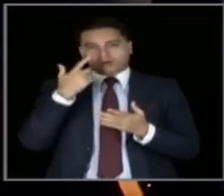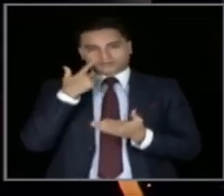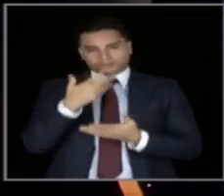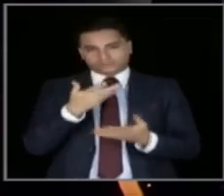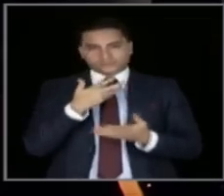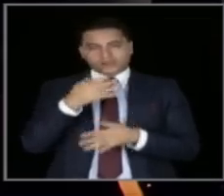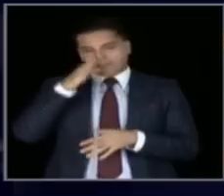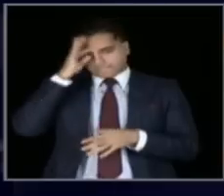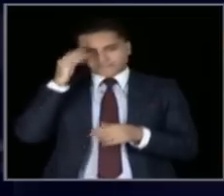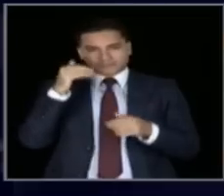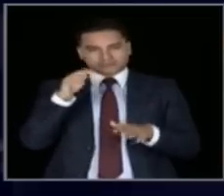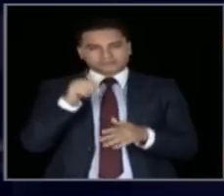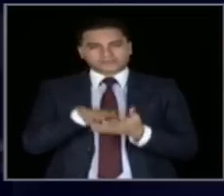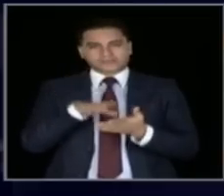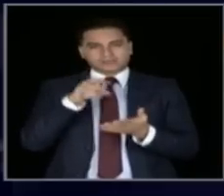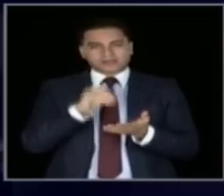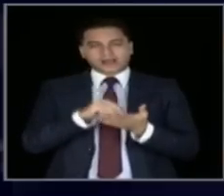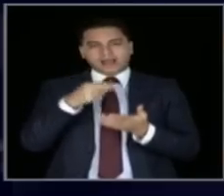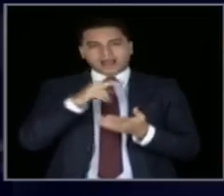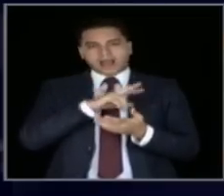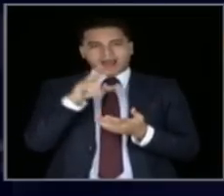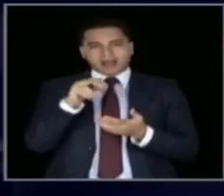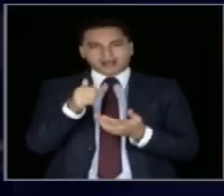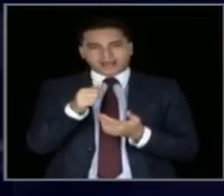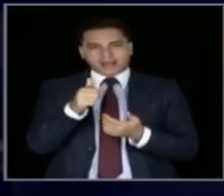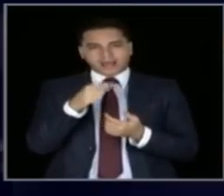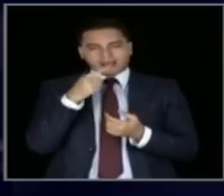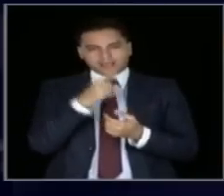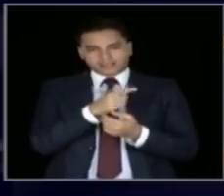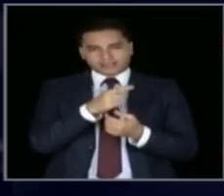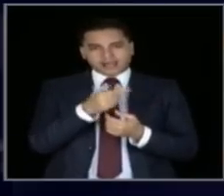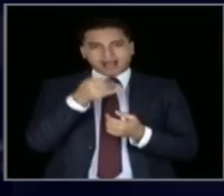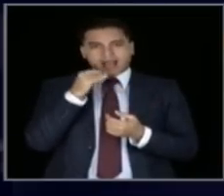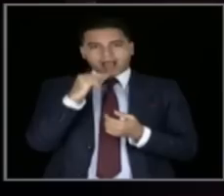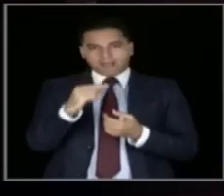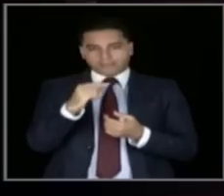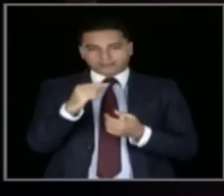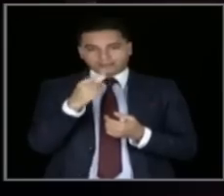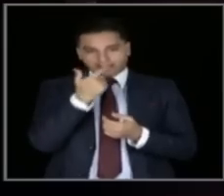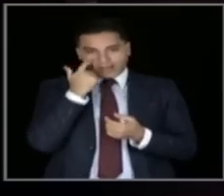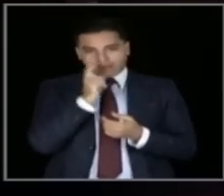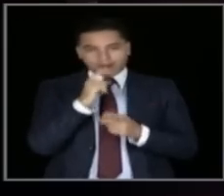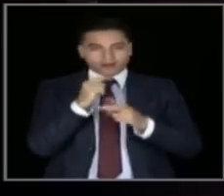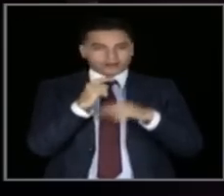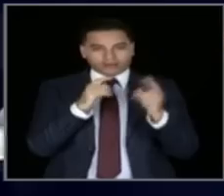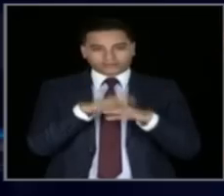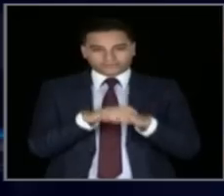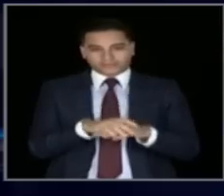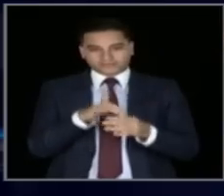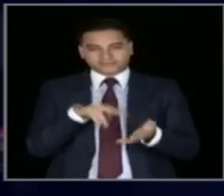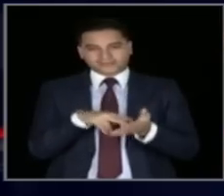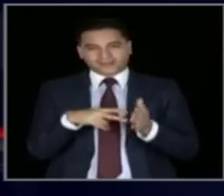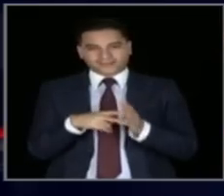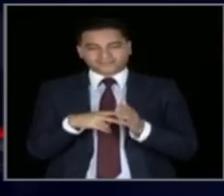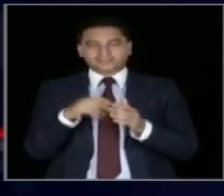يا علاء، لأن يا علاء احمد ابو حسين بيخطف منك البصر. لا ما انا قلت له اهو ما